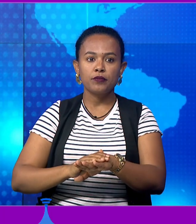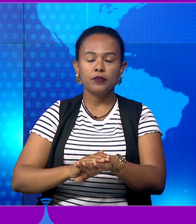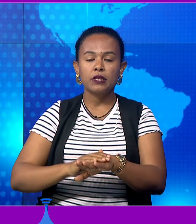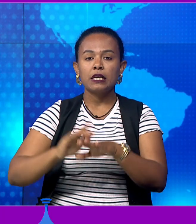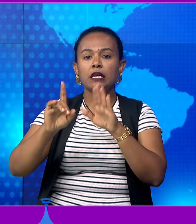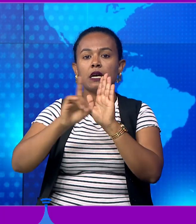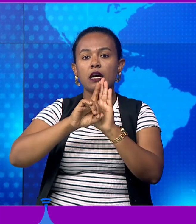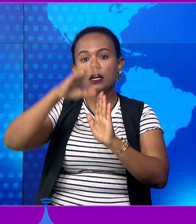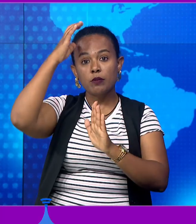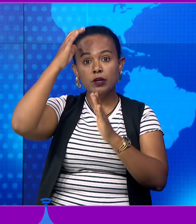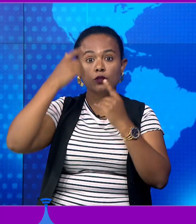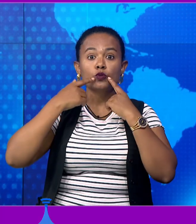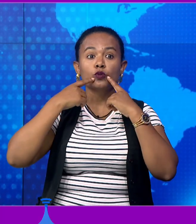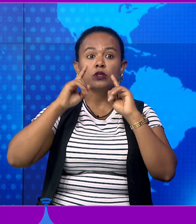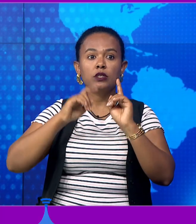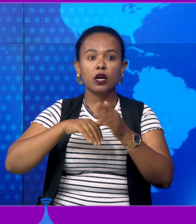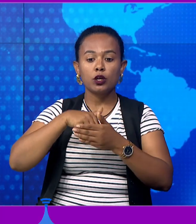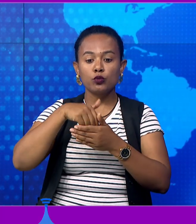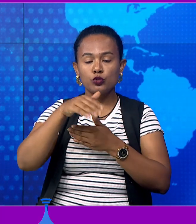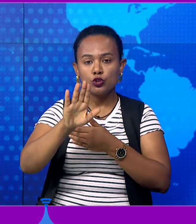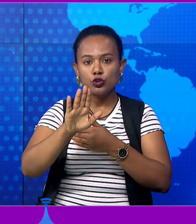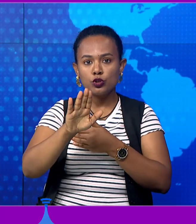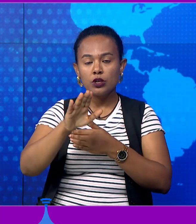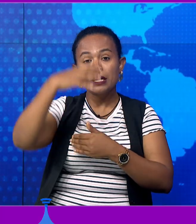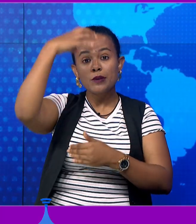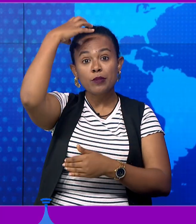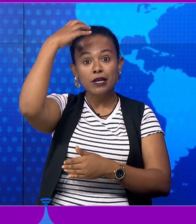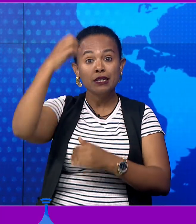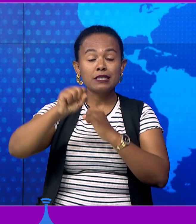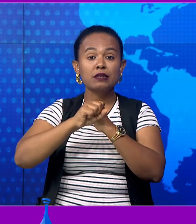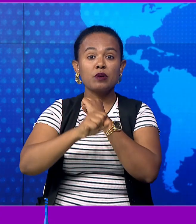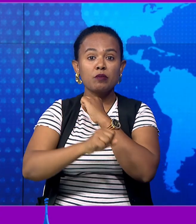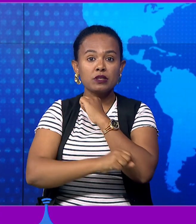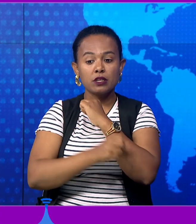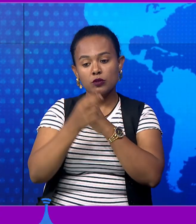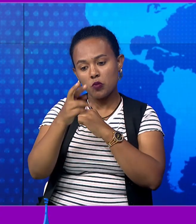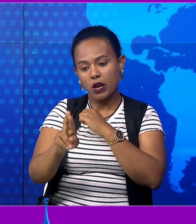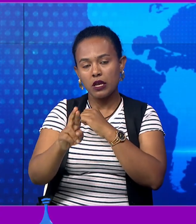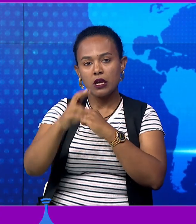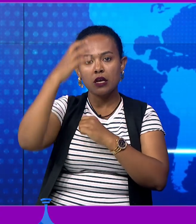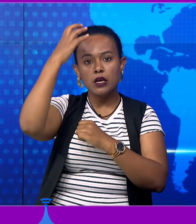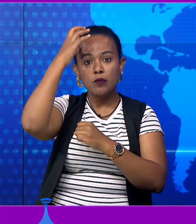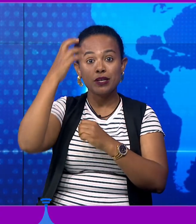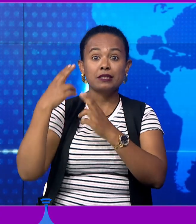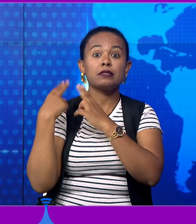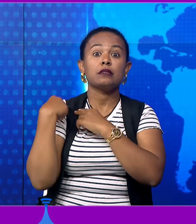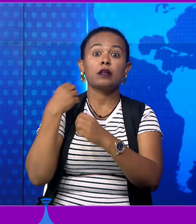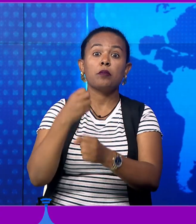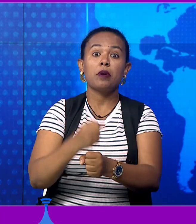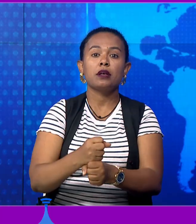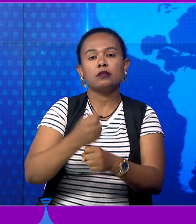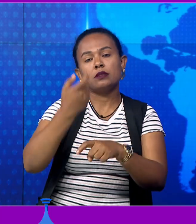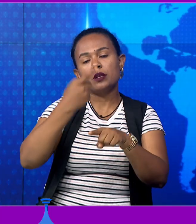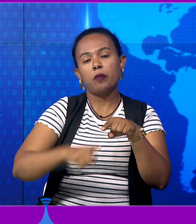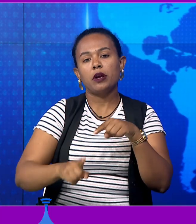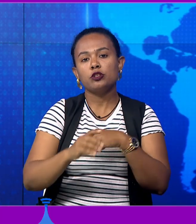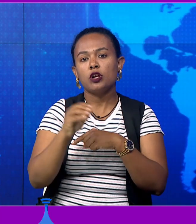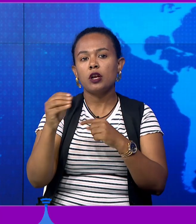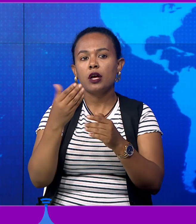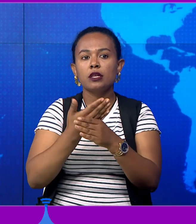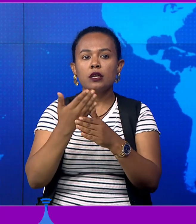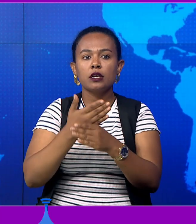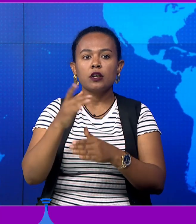ከህገ መንግስቱ ድንጋጌ ውጭ መንግስትን መመስረት ወይ የመንግስት ስልጣን መያዝ እንደማይቻልና